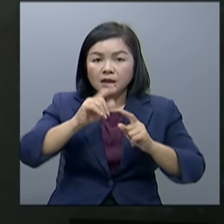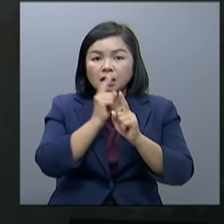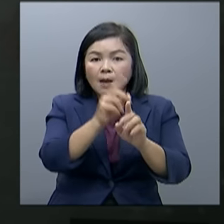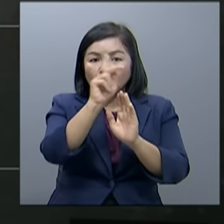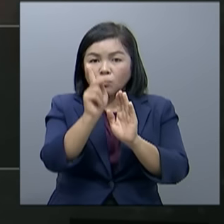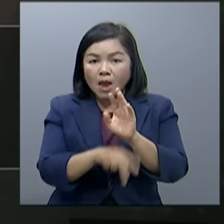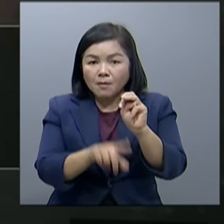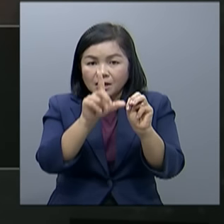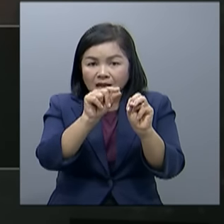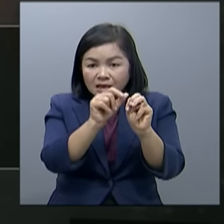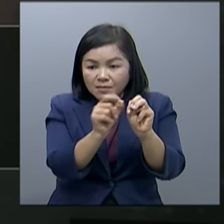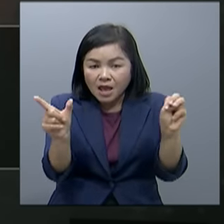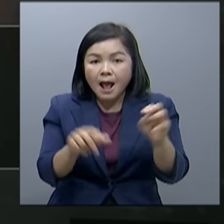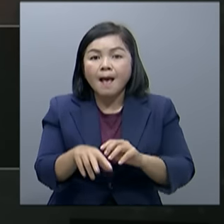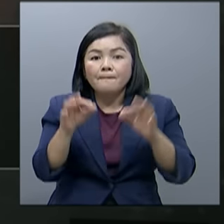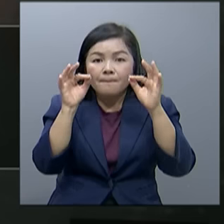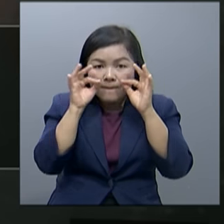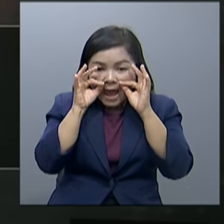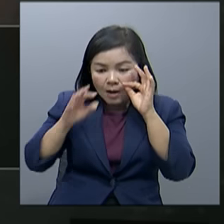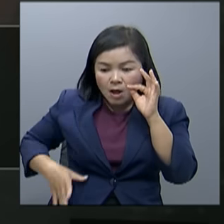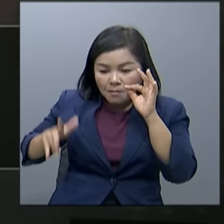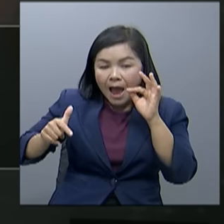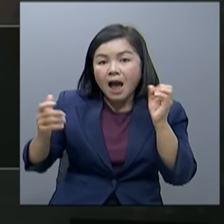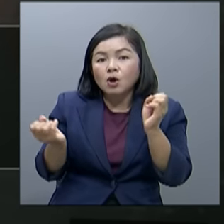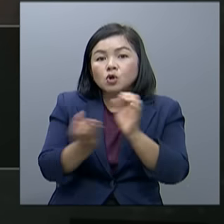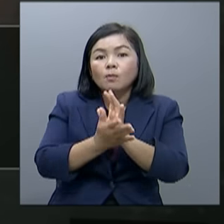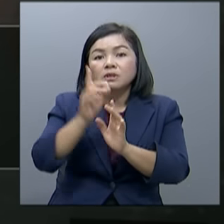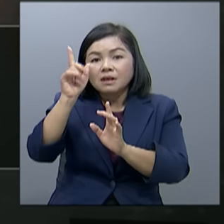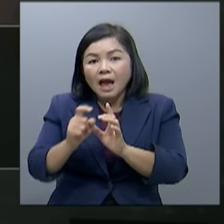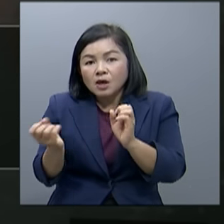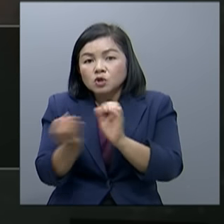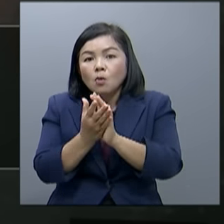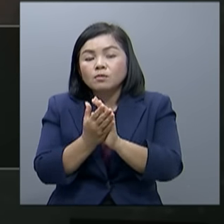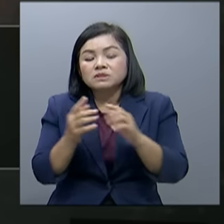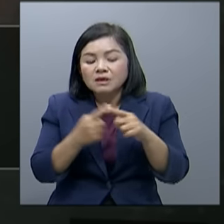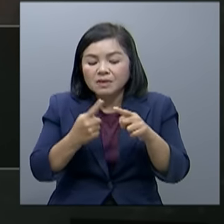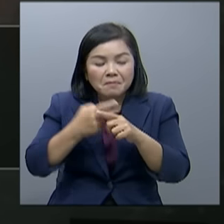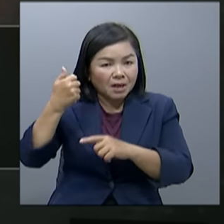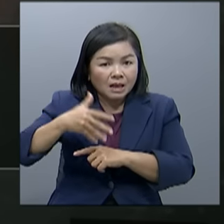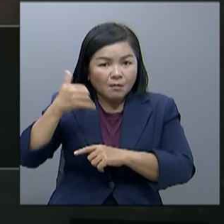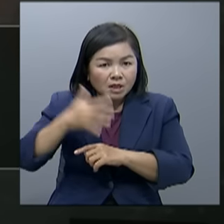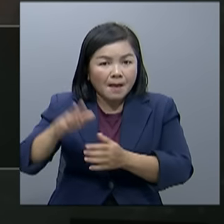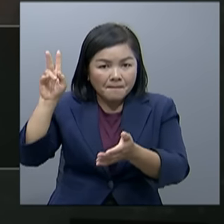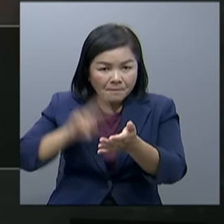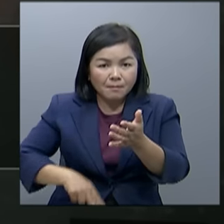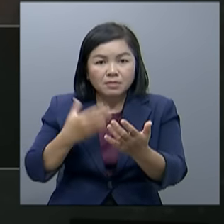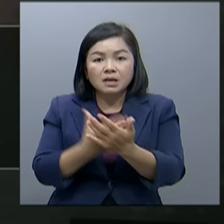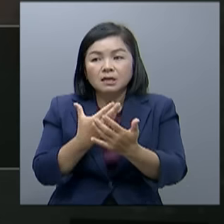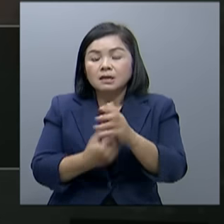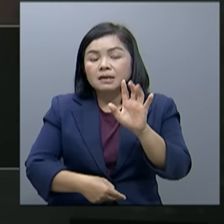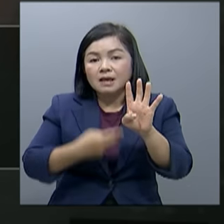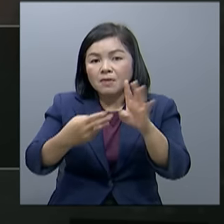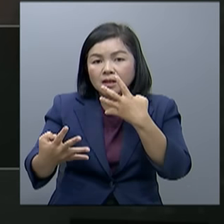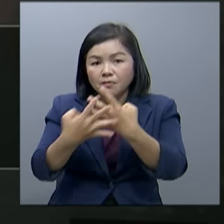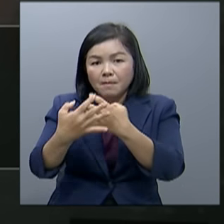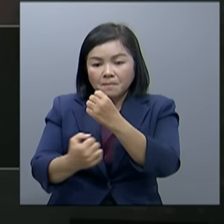สัตว์หากเอาหมาแมวไปทรมานให้บาดเจ็บหรือว่าตายจะโดนข้อหาทารุณกรรมสัตว์มีโทษปรับ 40,000บาทและจำคุก